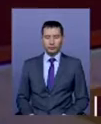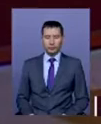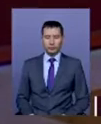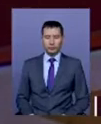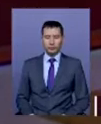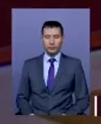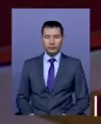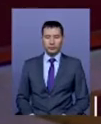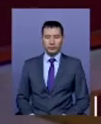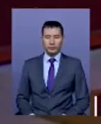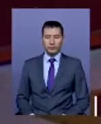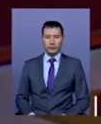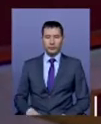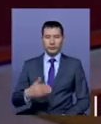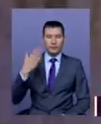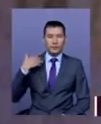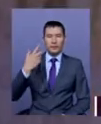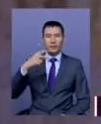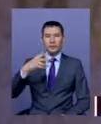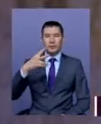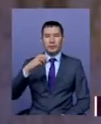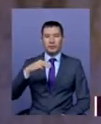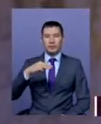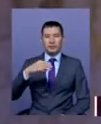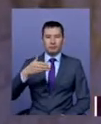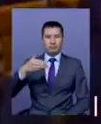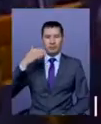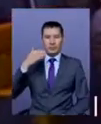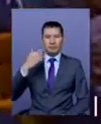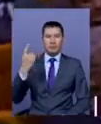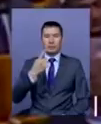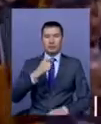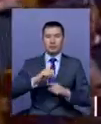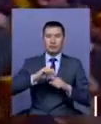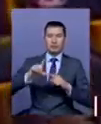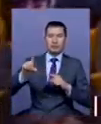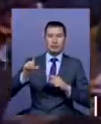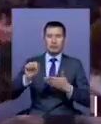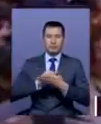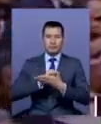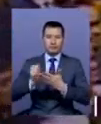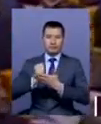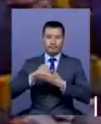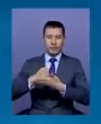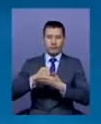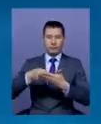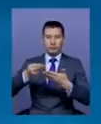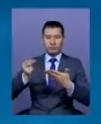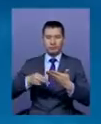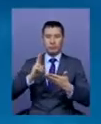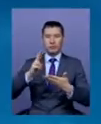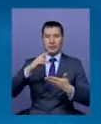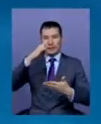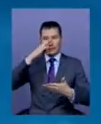Ата заңымызға идеялық тұрғыдан тұңғыш президент Нұрсұлтан Назарбаев бастамашы болды. Әргелі құжатты әзірлеу жұмысын өзі басқарды.